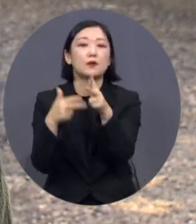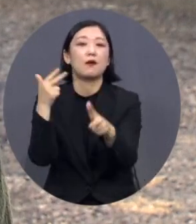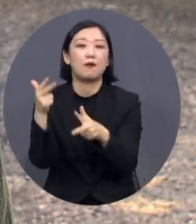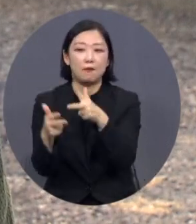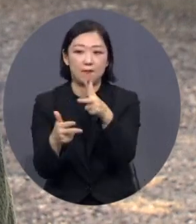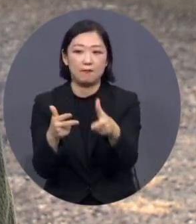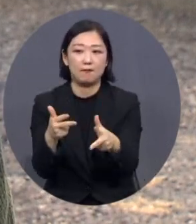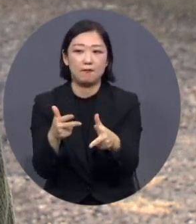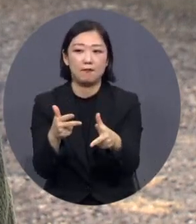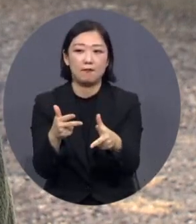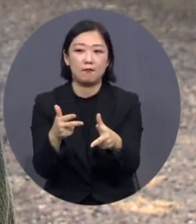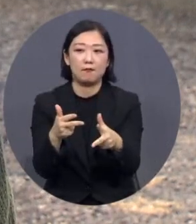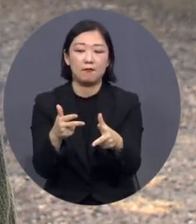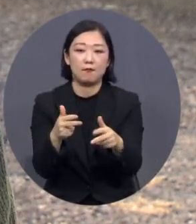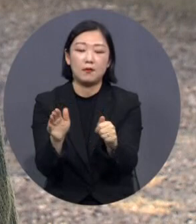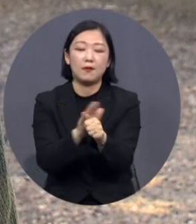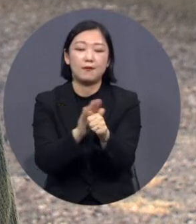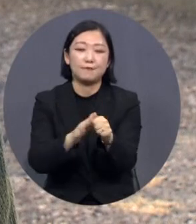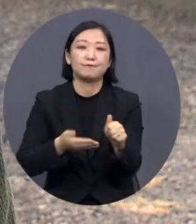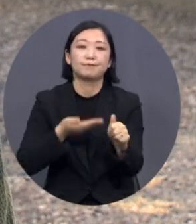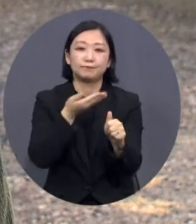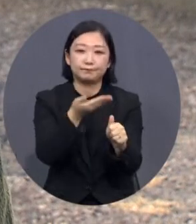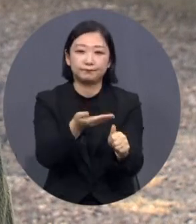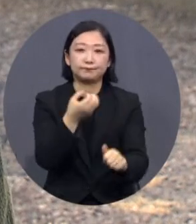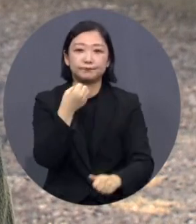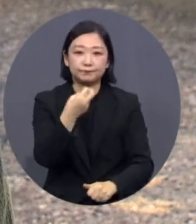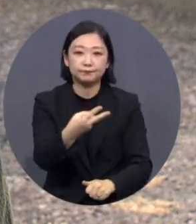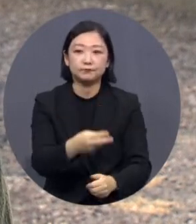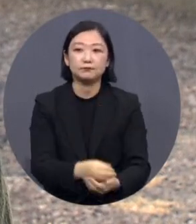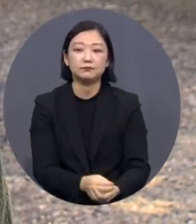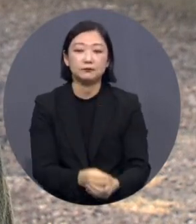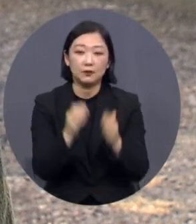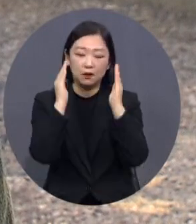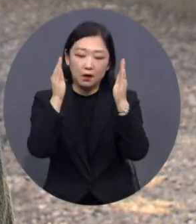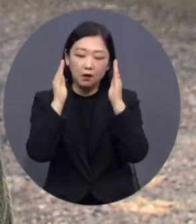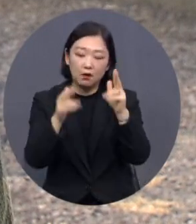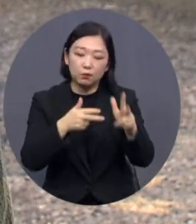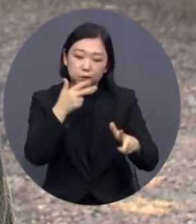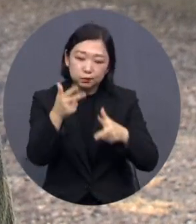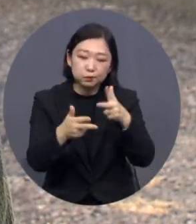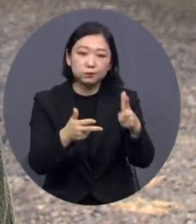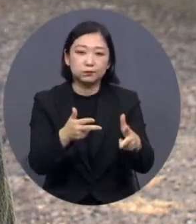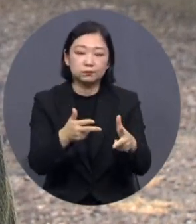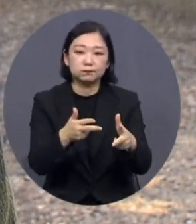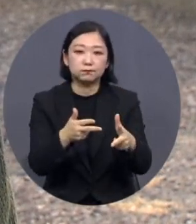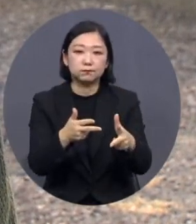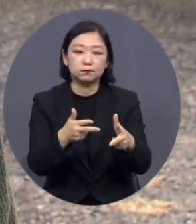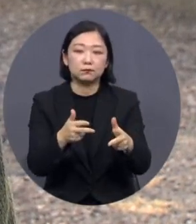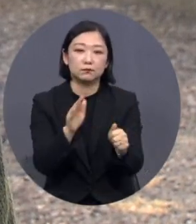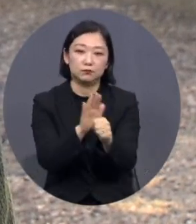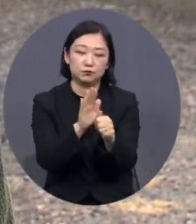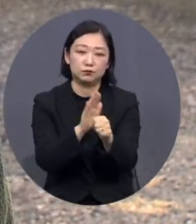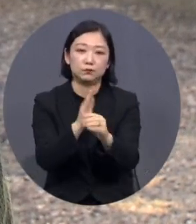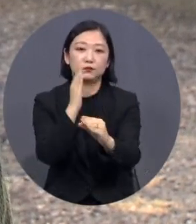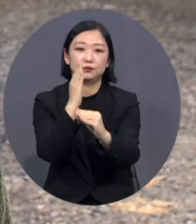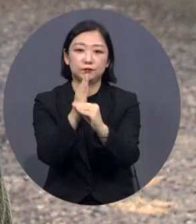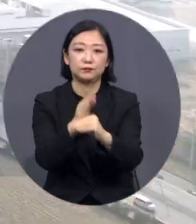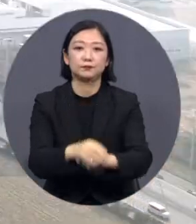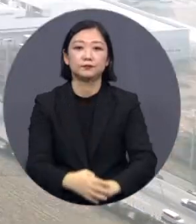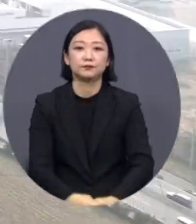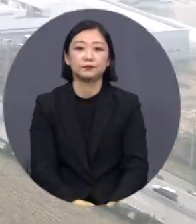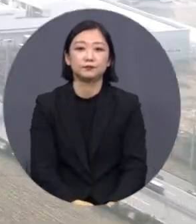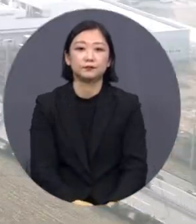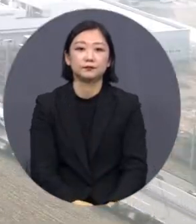사업에 혜택을 주고 있으며 또 장악 사업에 또한 한 일측을 담당하고